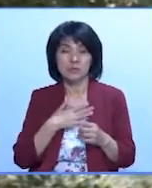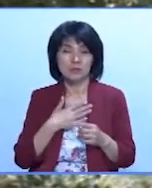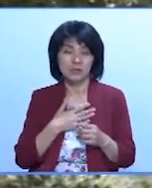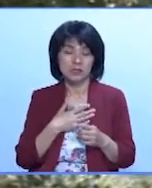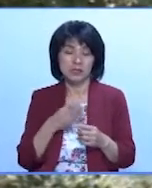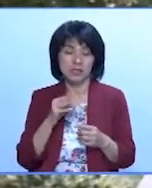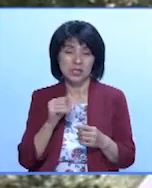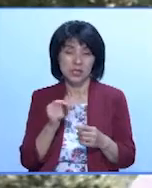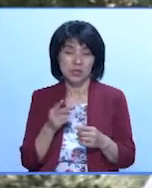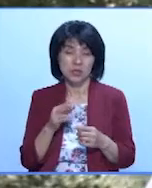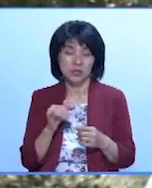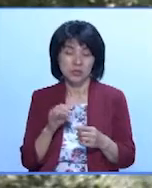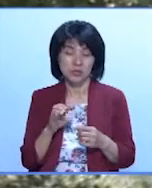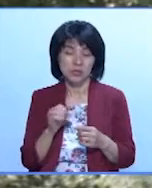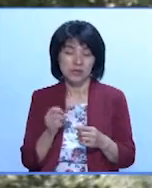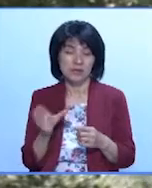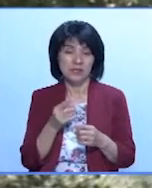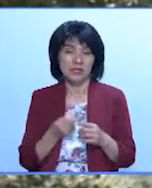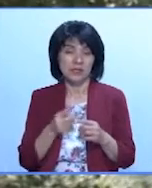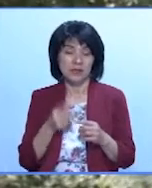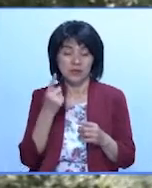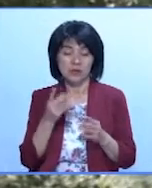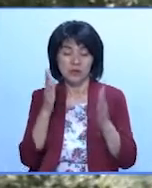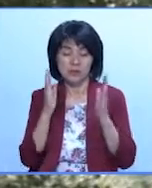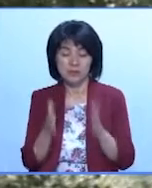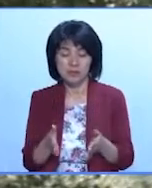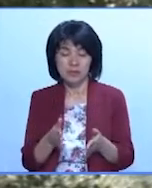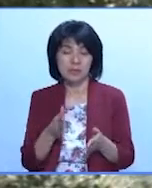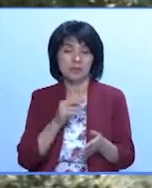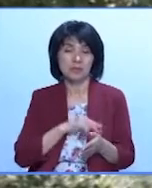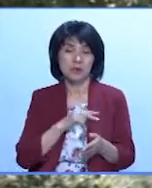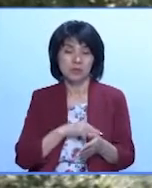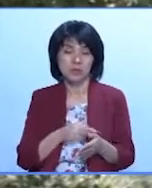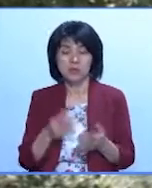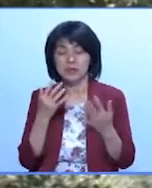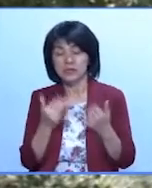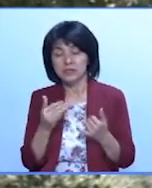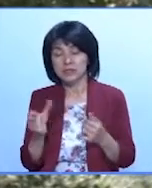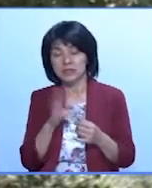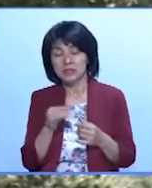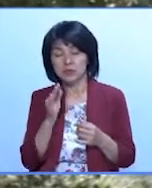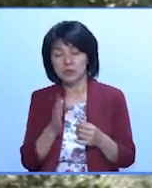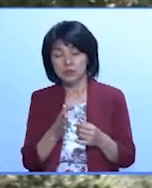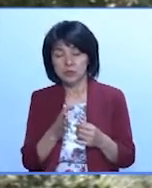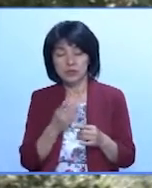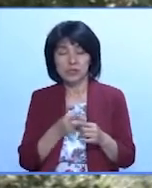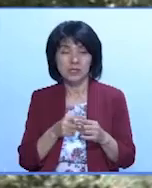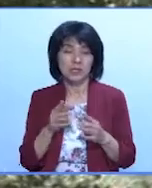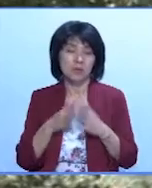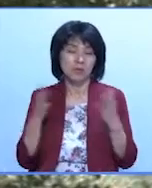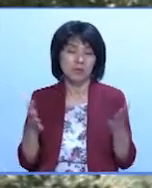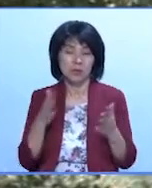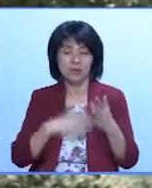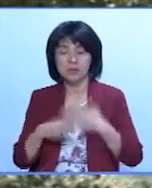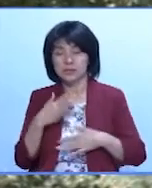жайында тұрамыз. Балаларымызды басқа жақтағы балабақшаға апару қиындық тудырады. Енді екінші балам кіші топқа барып жүр. Бұл біз үшін үлкен қуаныш.